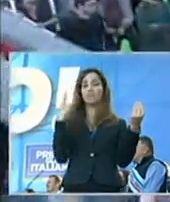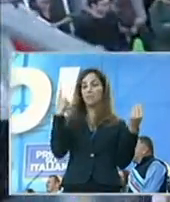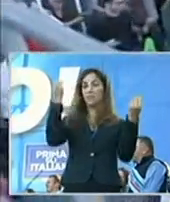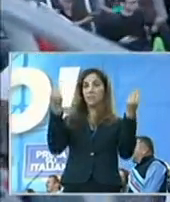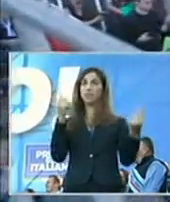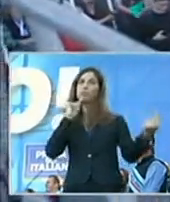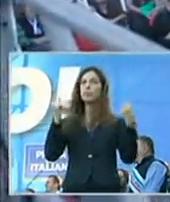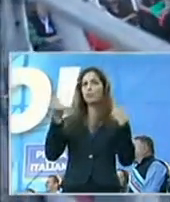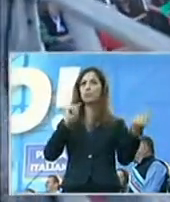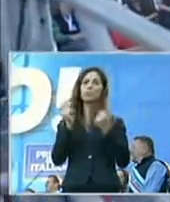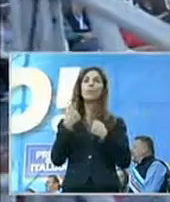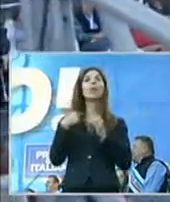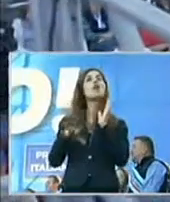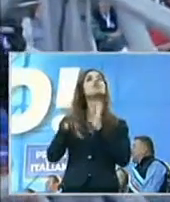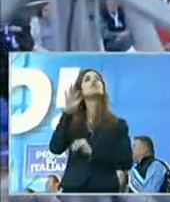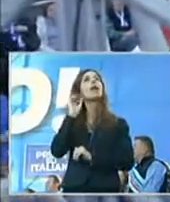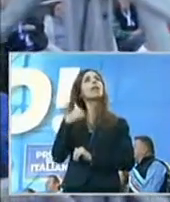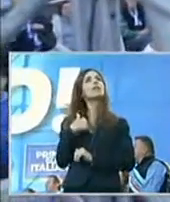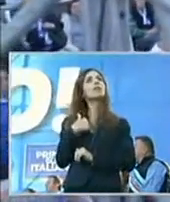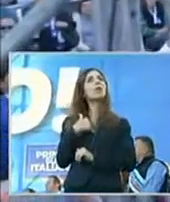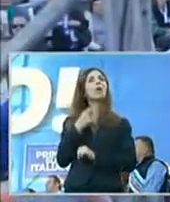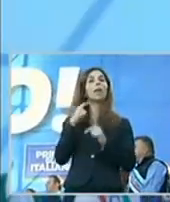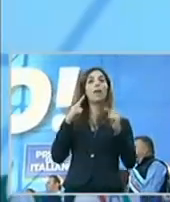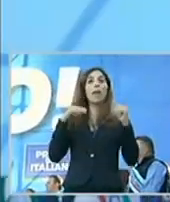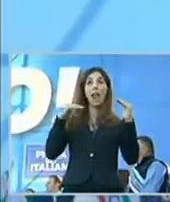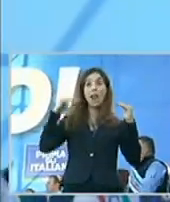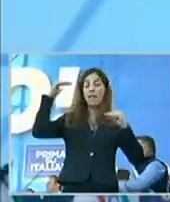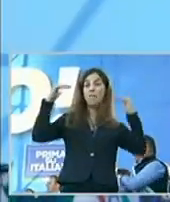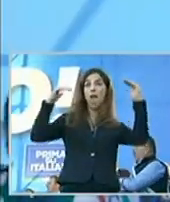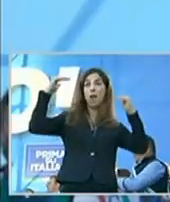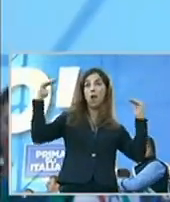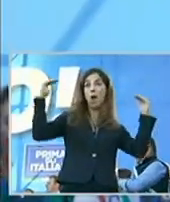e ho scelto di non mettermi al suo livello.